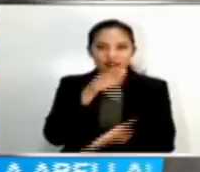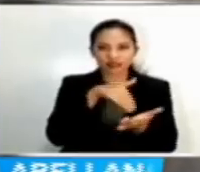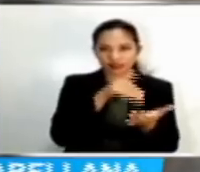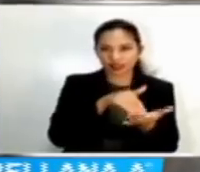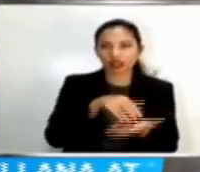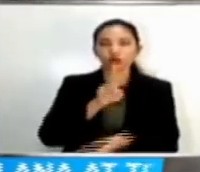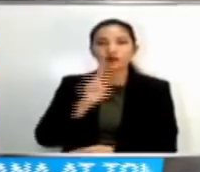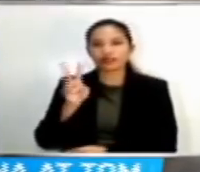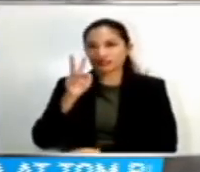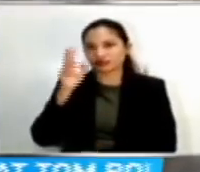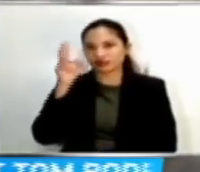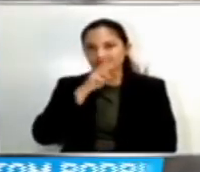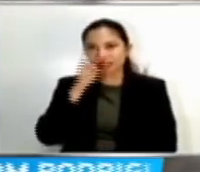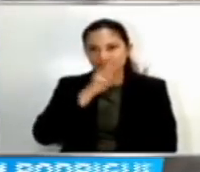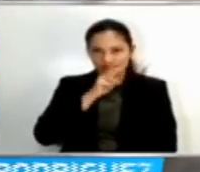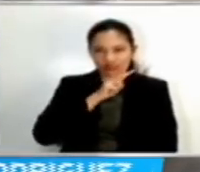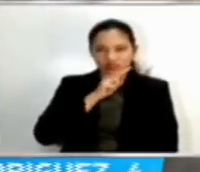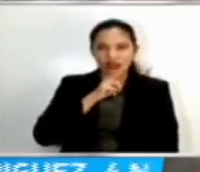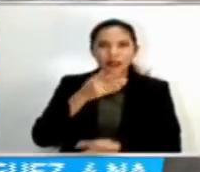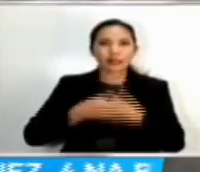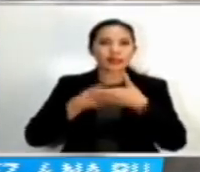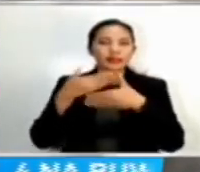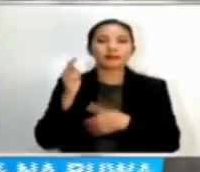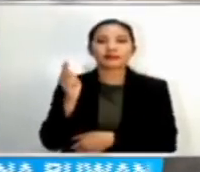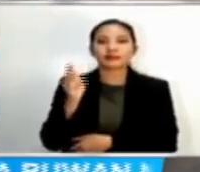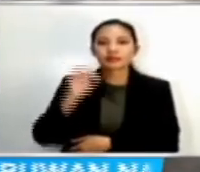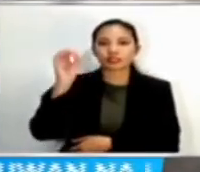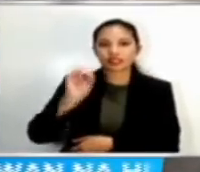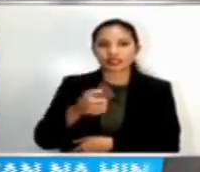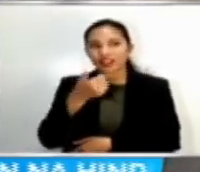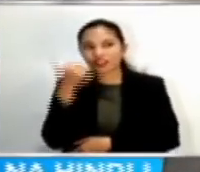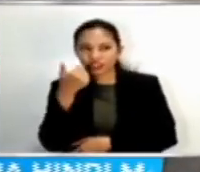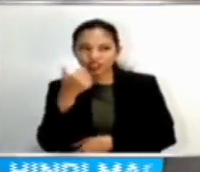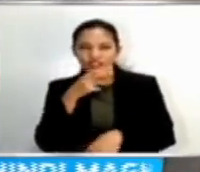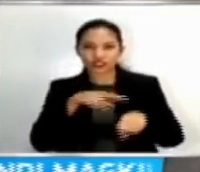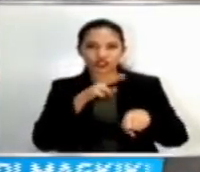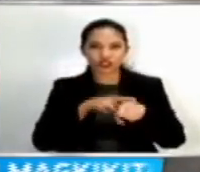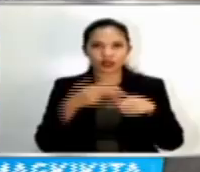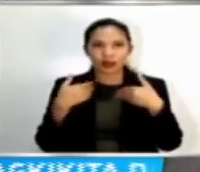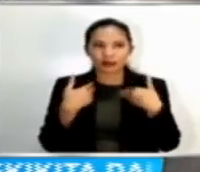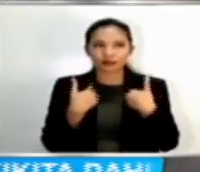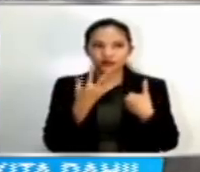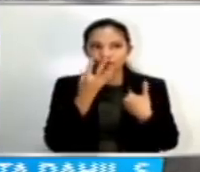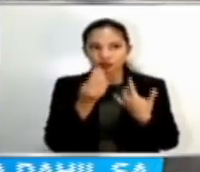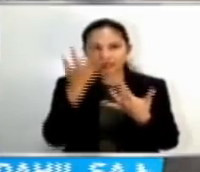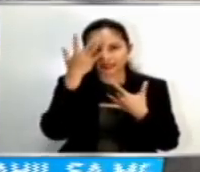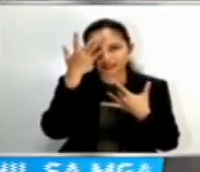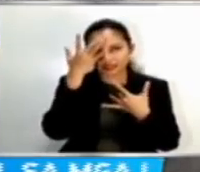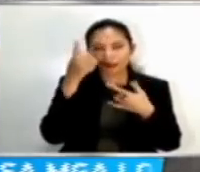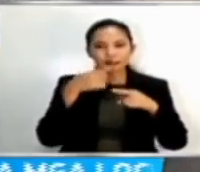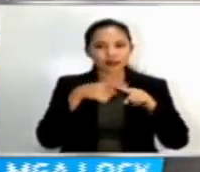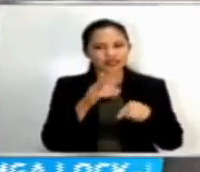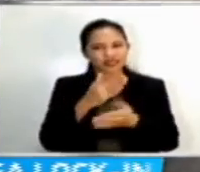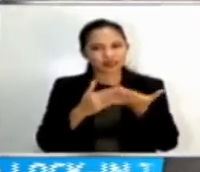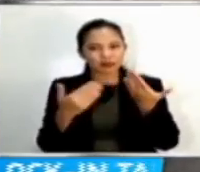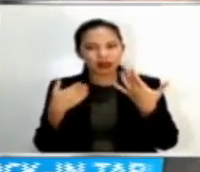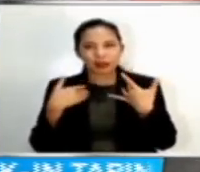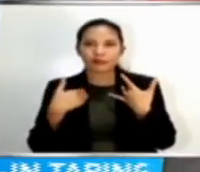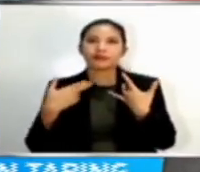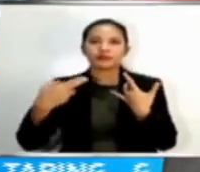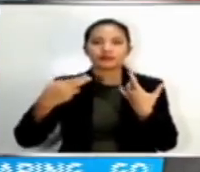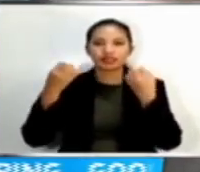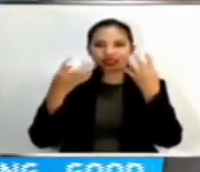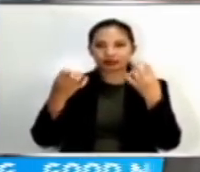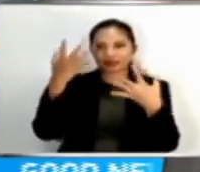yung 20%, the other regions na medyo fairly low risk, pero yung iba doon medyo high risk din naman, like Baguio City,